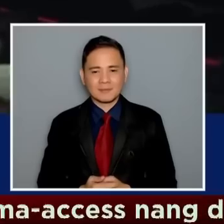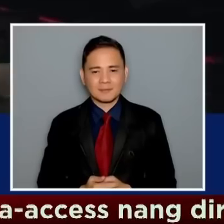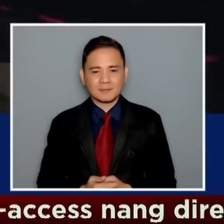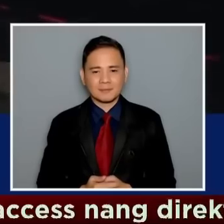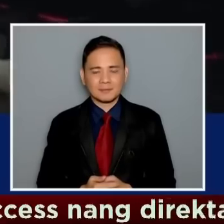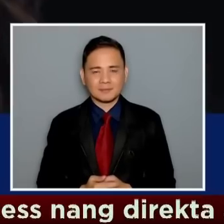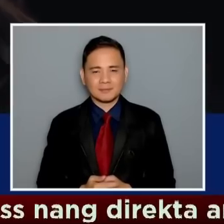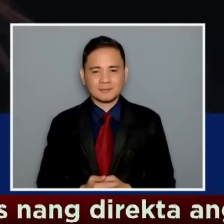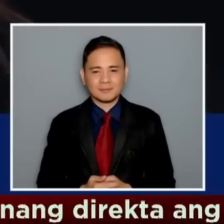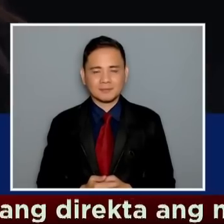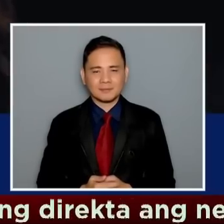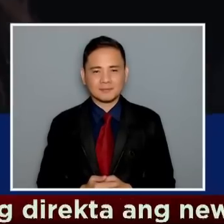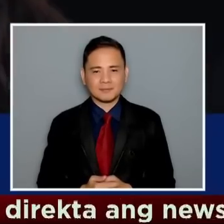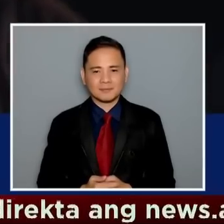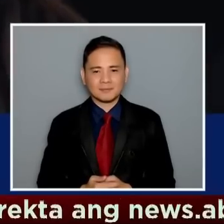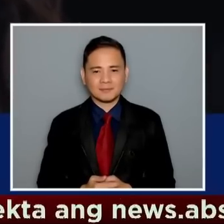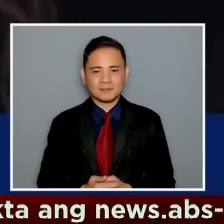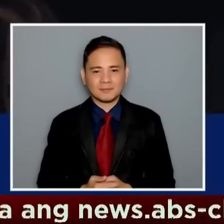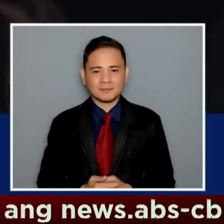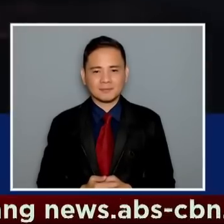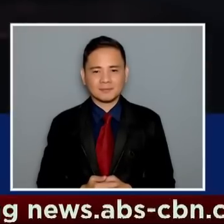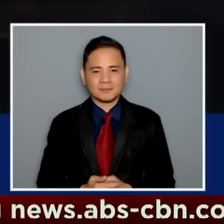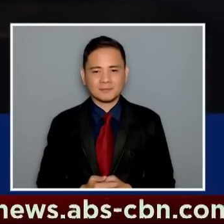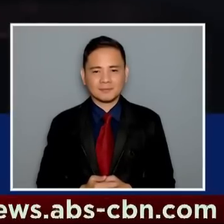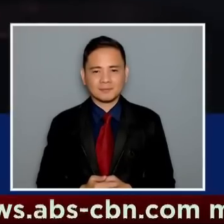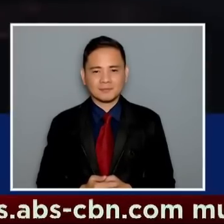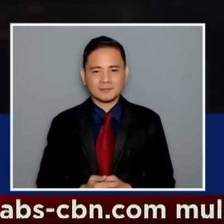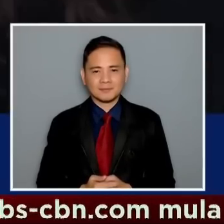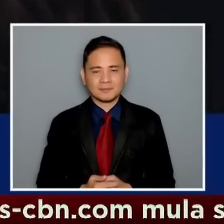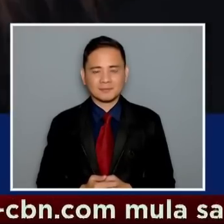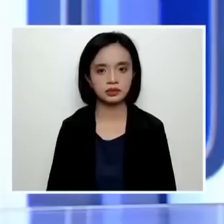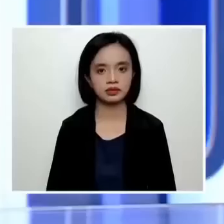J. Felipe, ABS-CBN News.